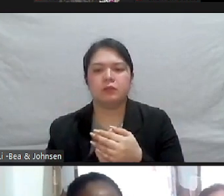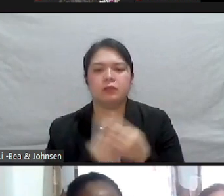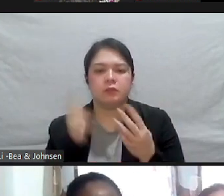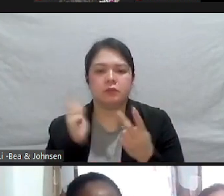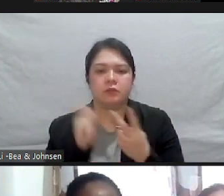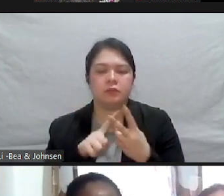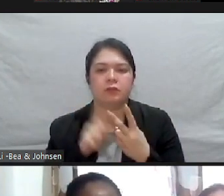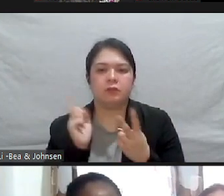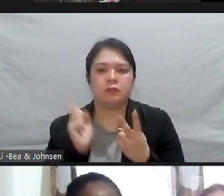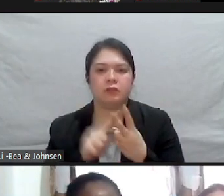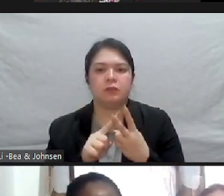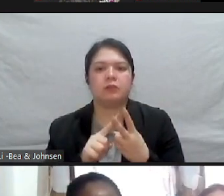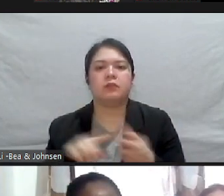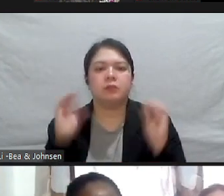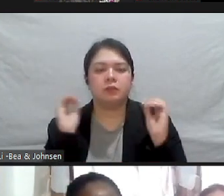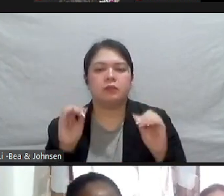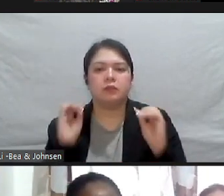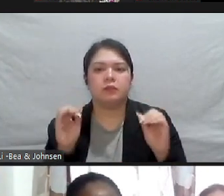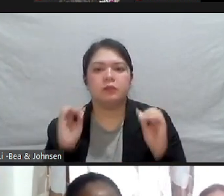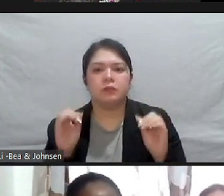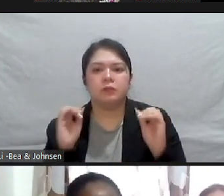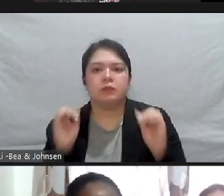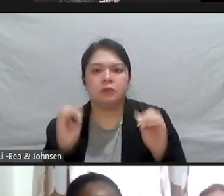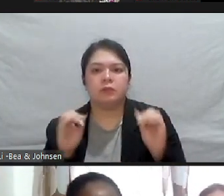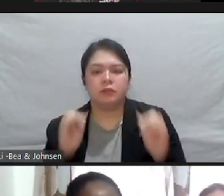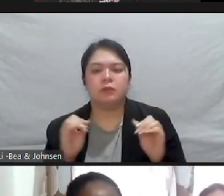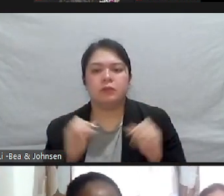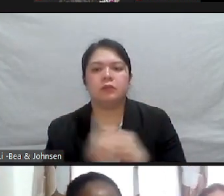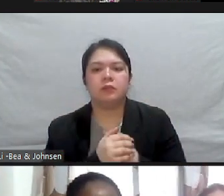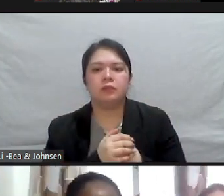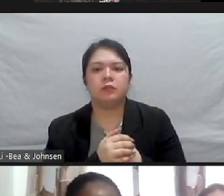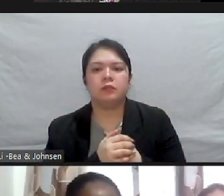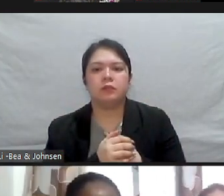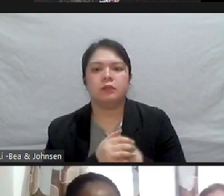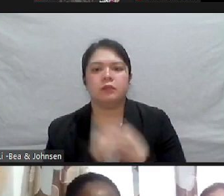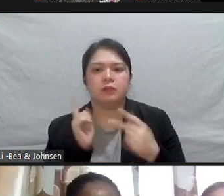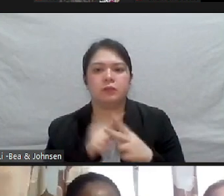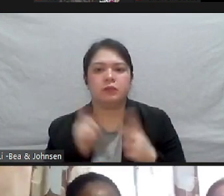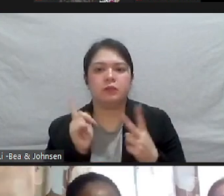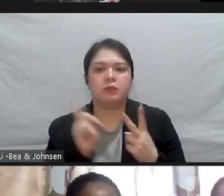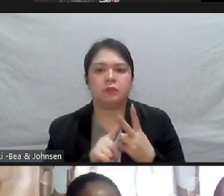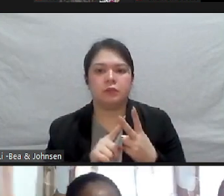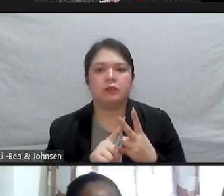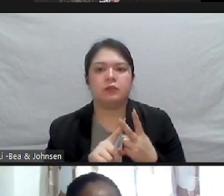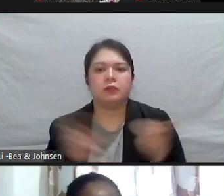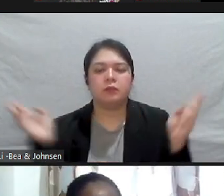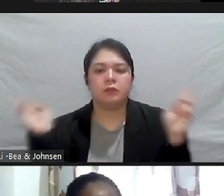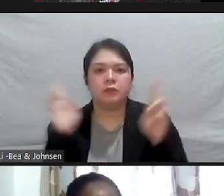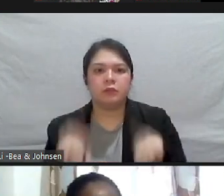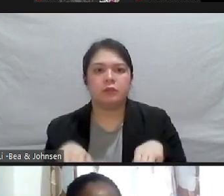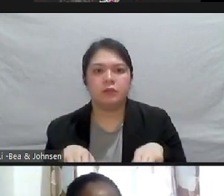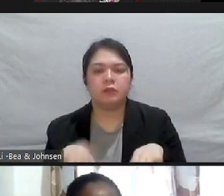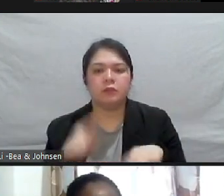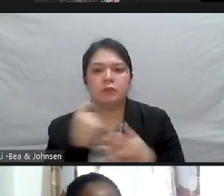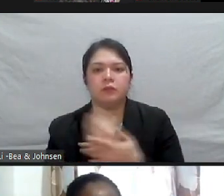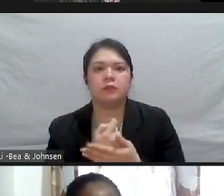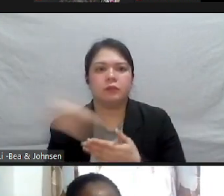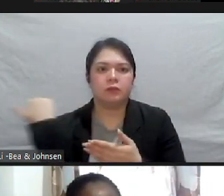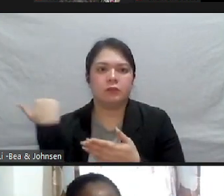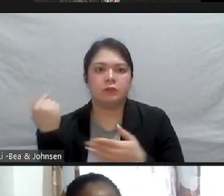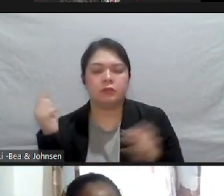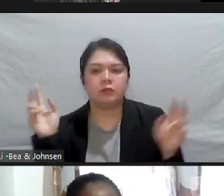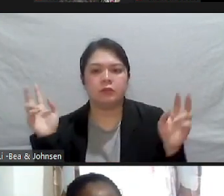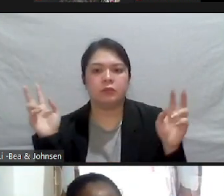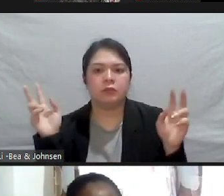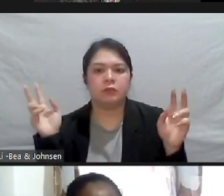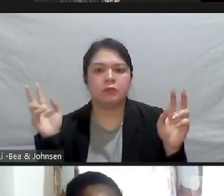of instruction, no, from kinder to grade 3. So dito po ang nangyari, tinanggal as subject. Pero ang sabi, hindi